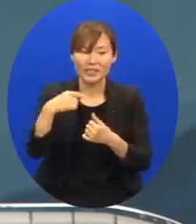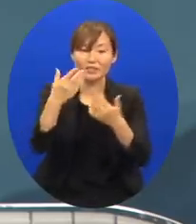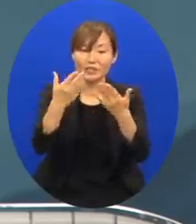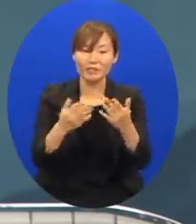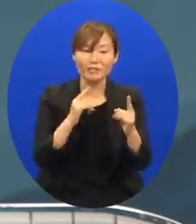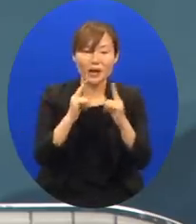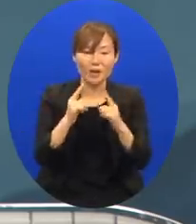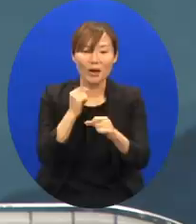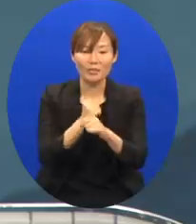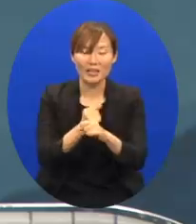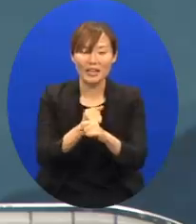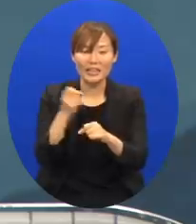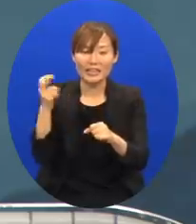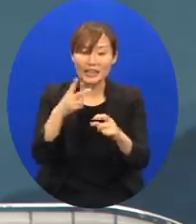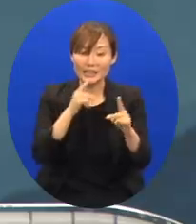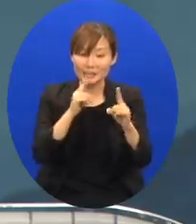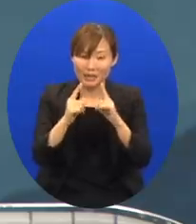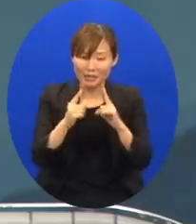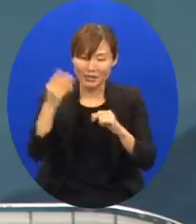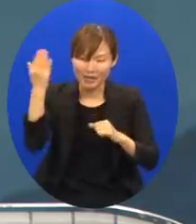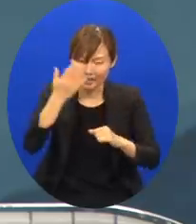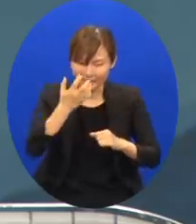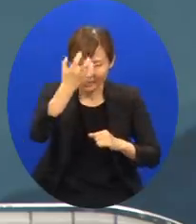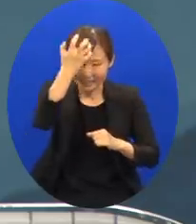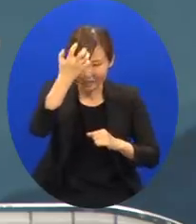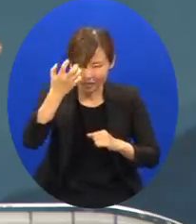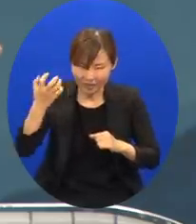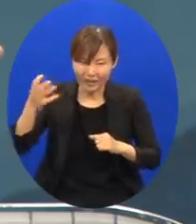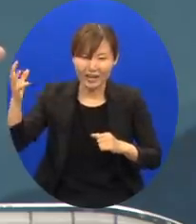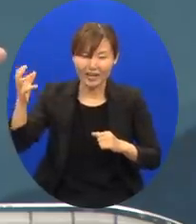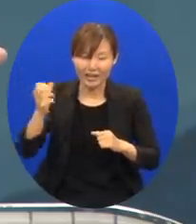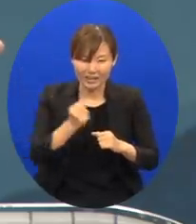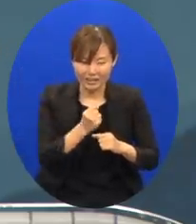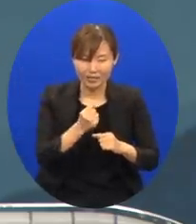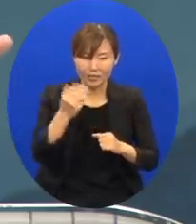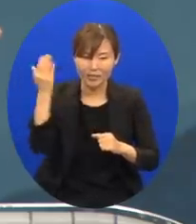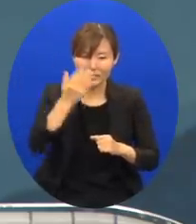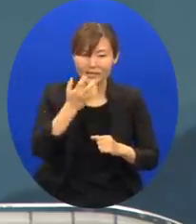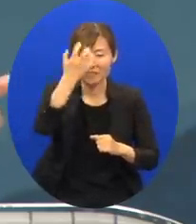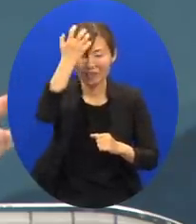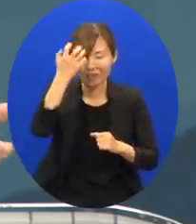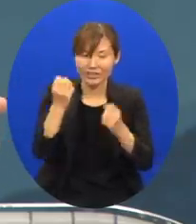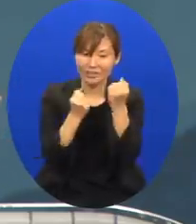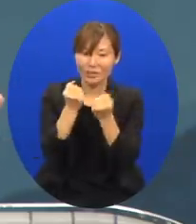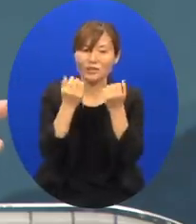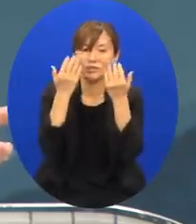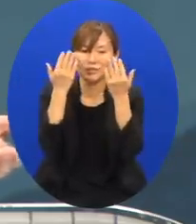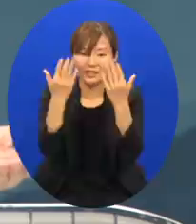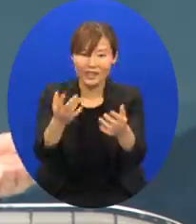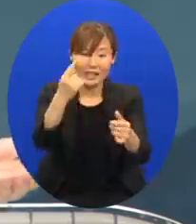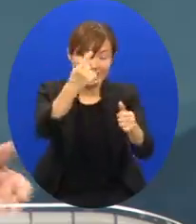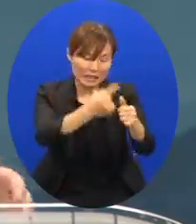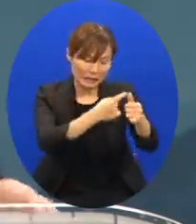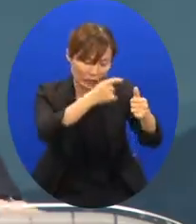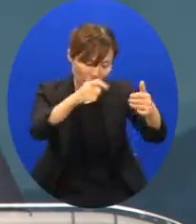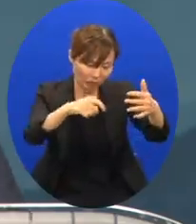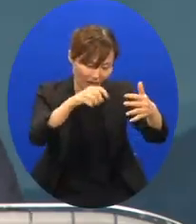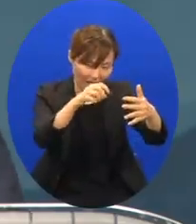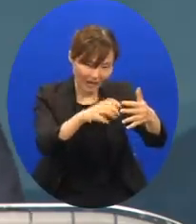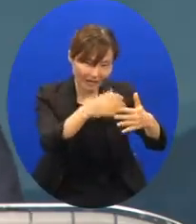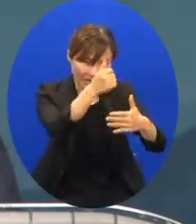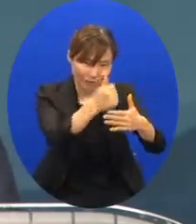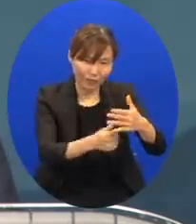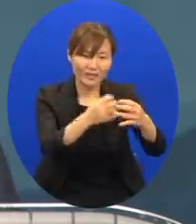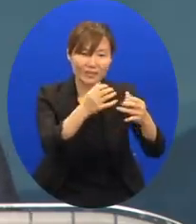신령한 것을 가지고 신령한 것을 설명하는 것입니다 그러나 자연에 속한 사람은 하나님의 영에 속한